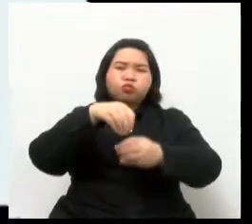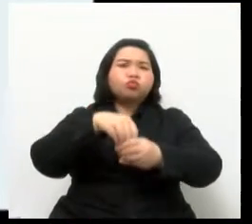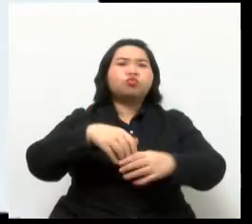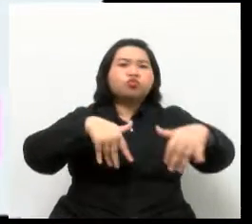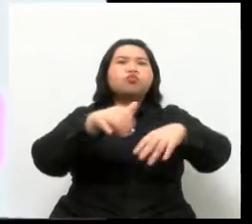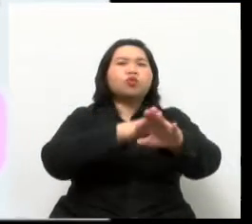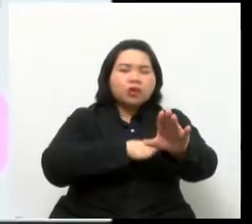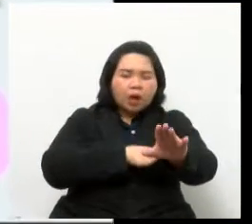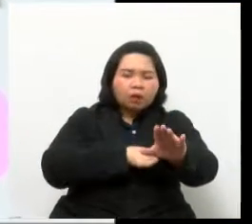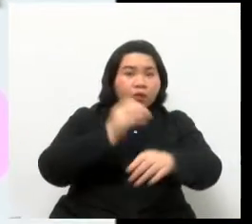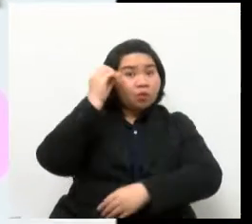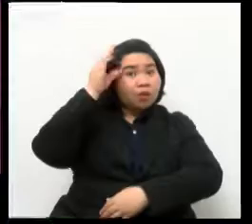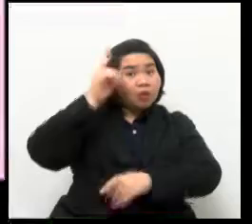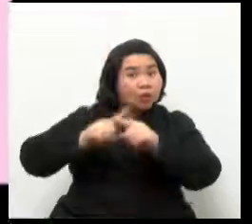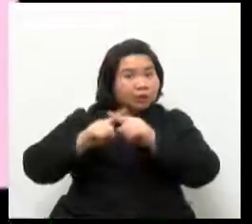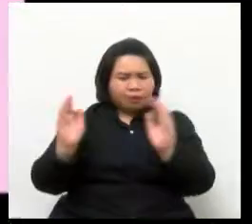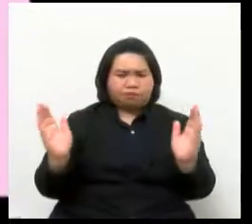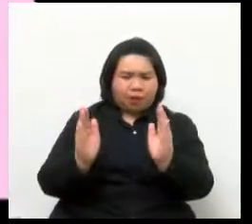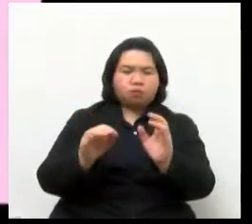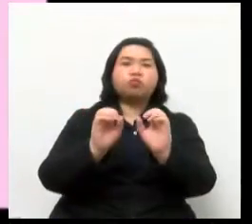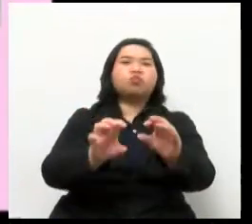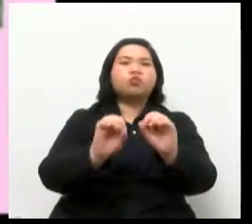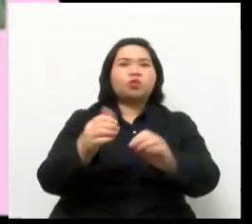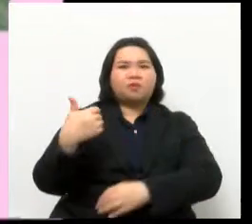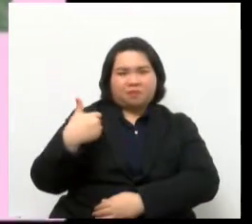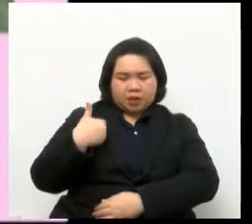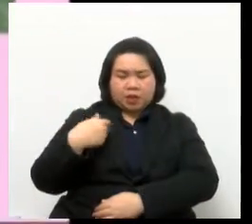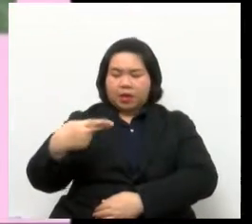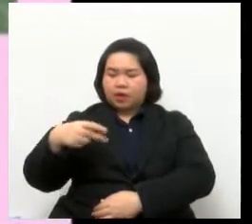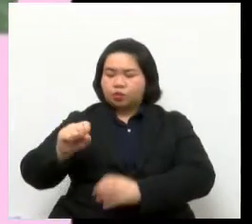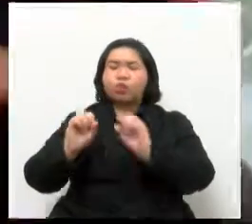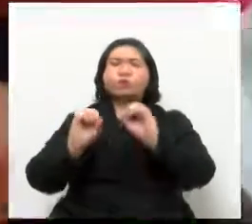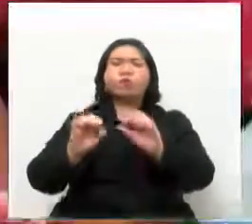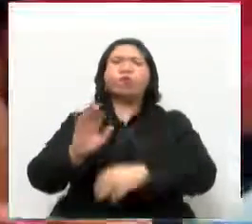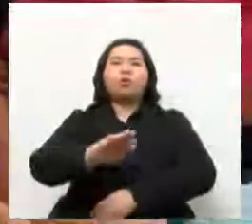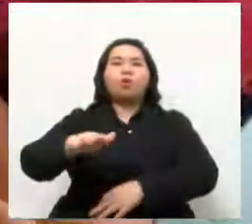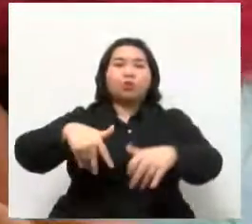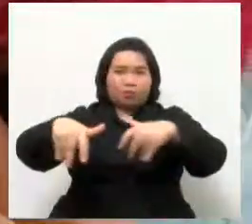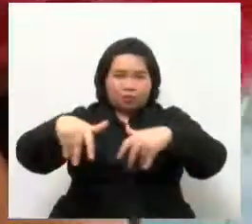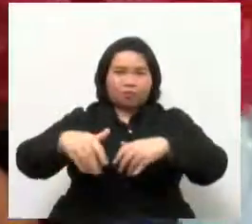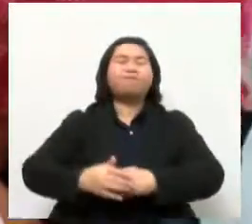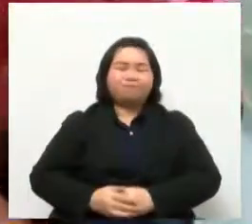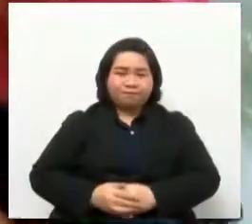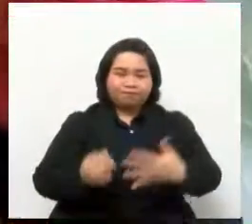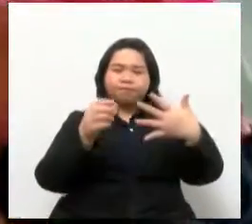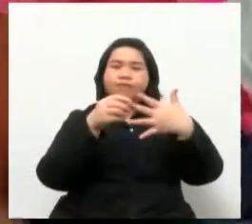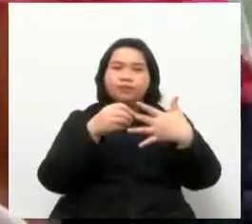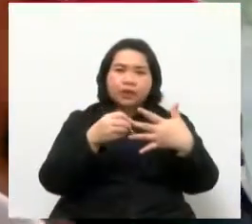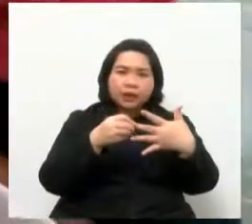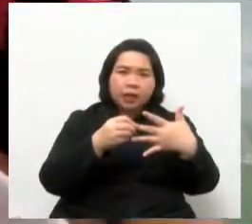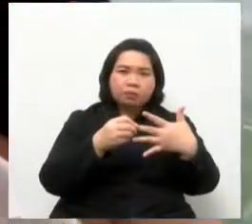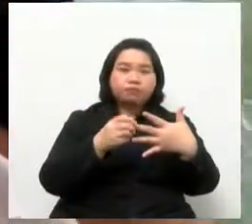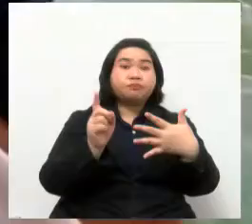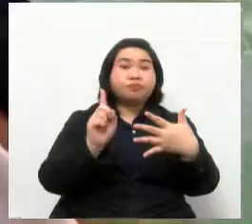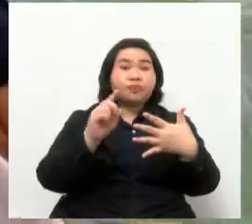รู้เพื่อจัดทำหลักสูตรระยะสั้นควบคู่กับหลักสูตรท้องถิ่นบันไดขั้นที่3การสร้าง